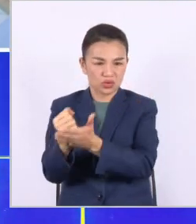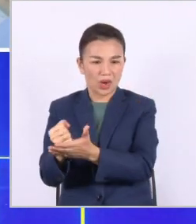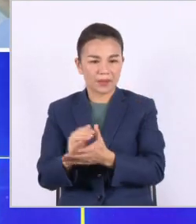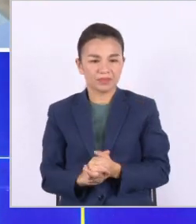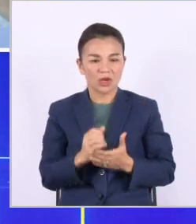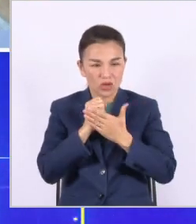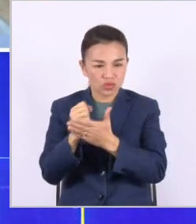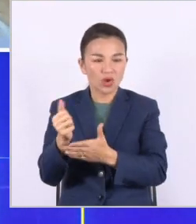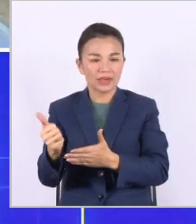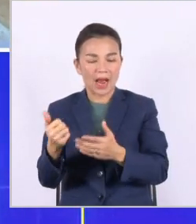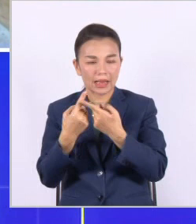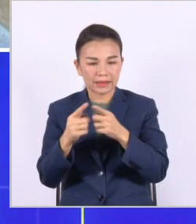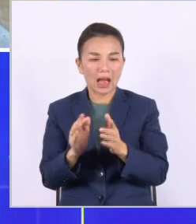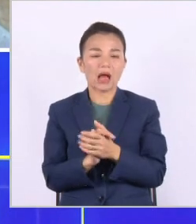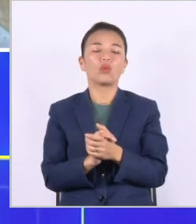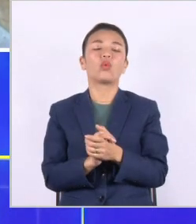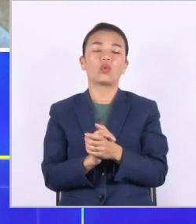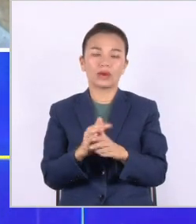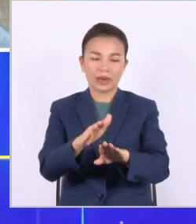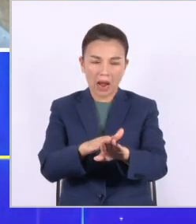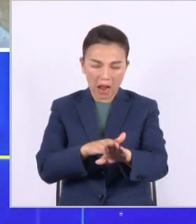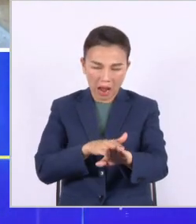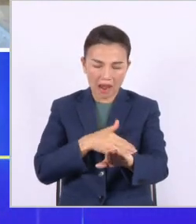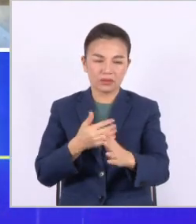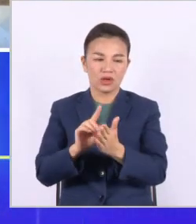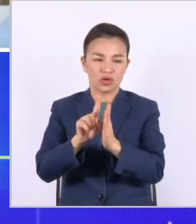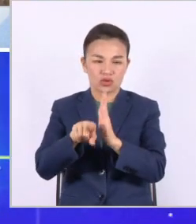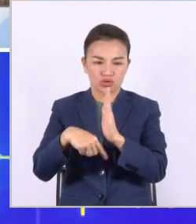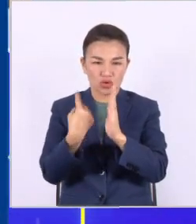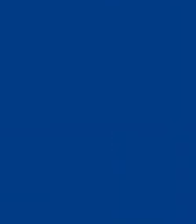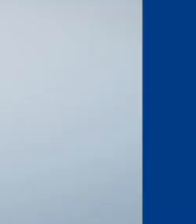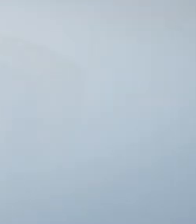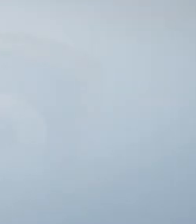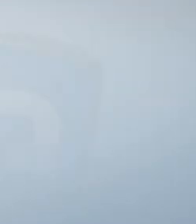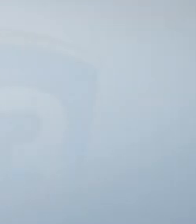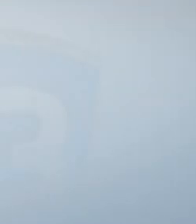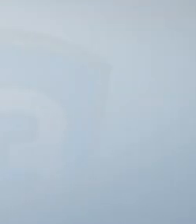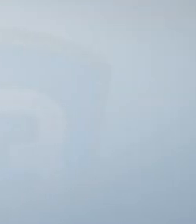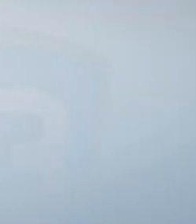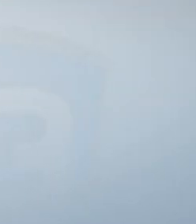เร็จแต่ใช้เวลา6ชั่วโมง เดี๋ยวต้องมารักษาแผลกันต่อด้วยนะคะ